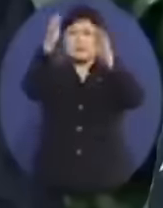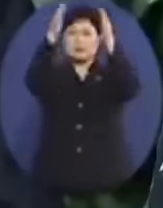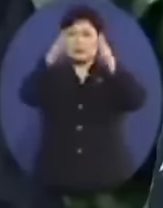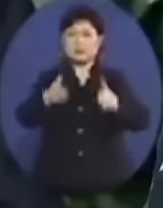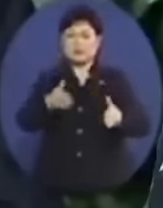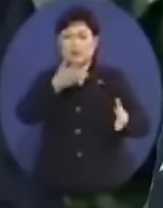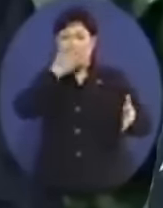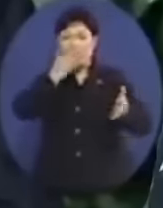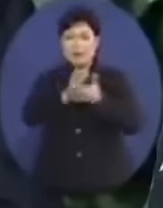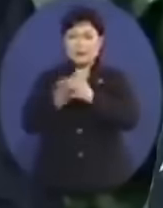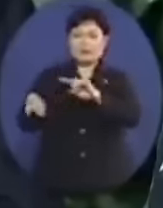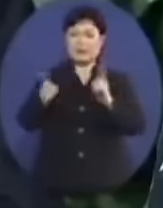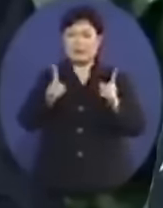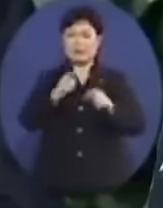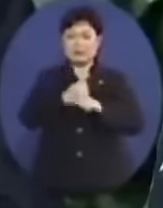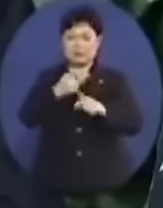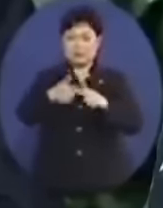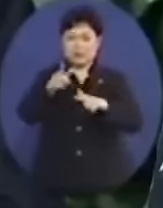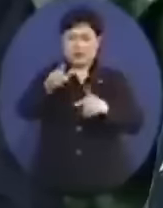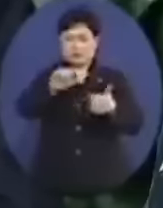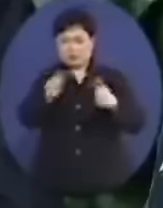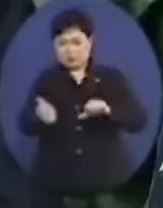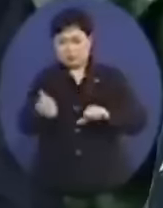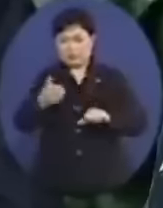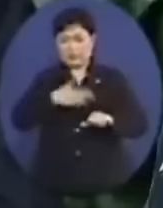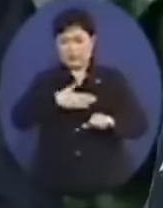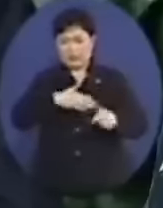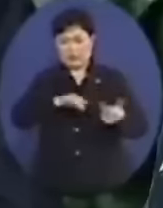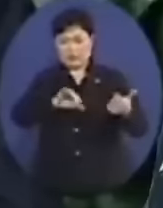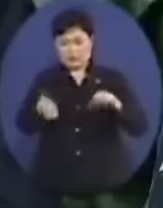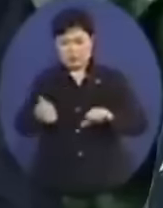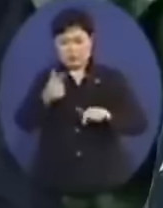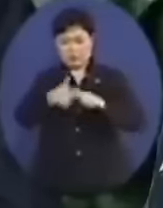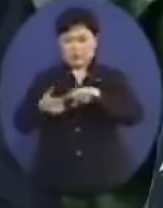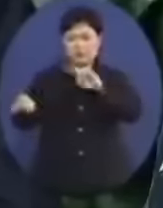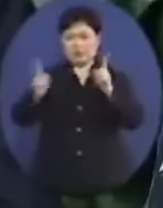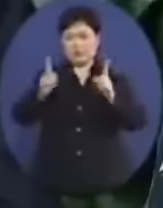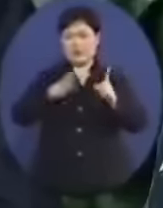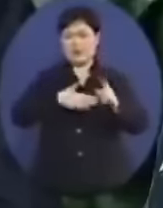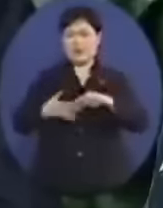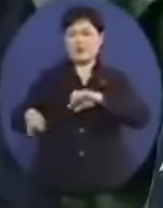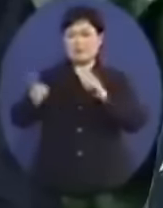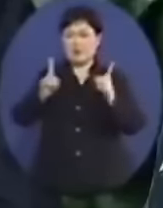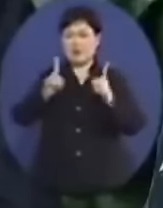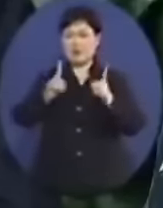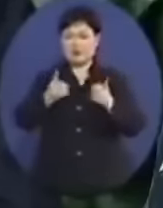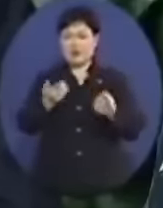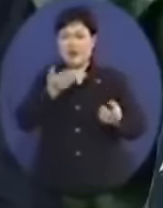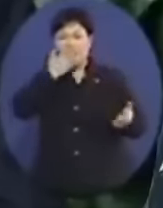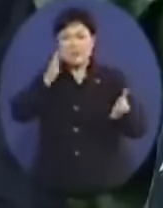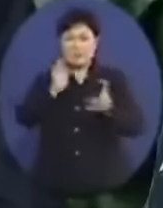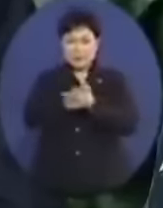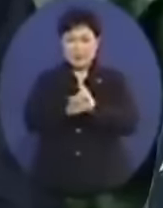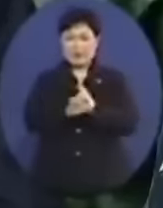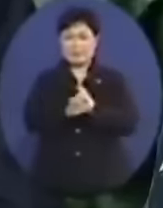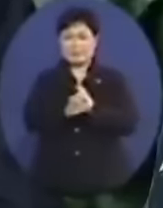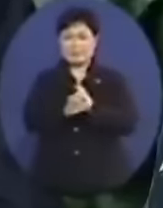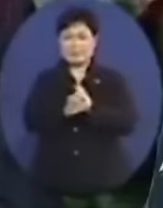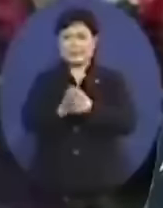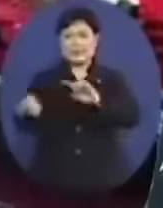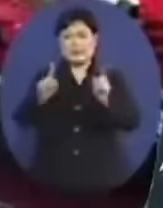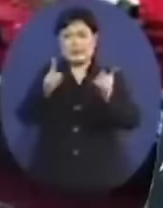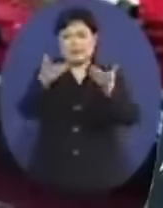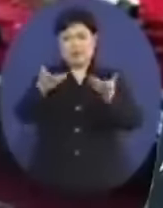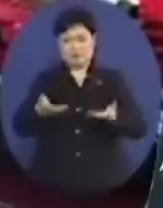함께 살 예수 죽음 죽음 예수 부활 내 부활로 함께 살려